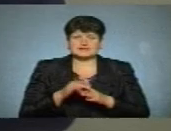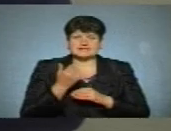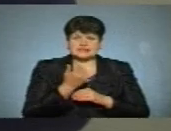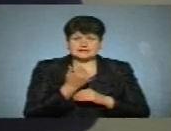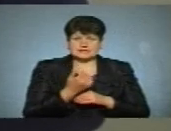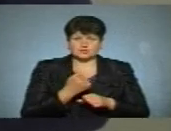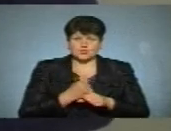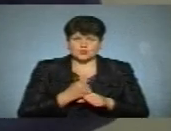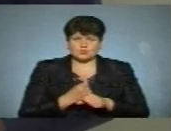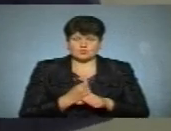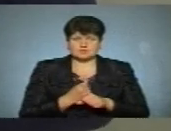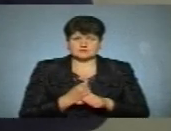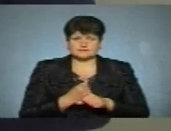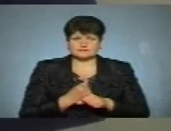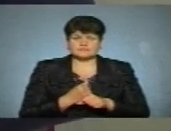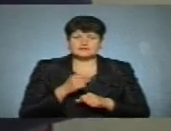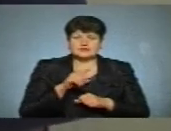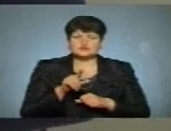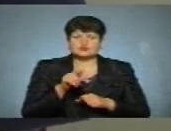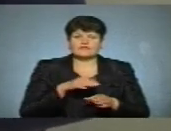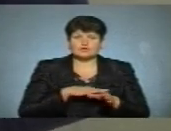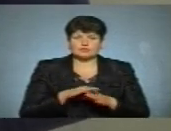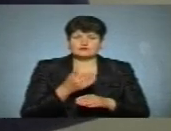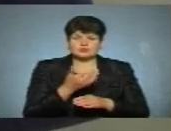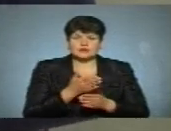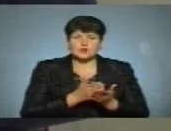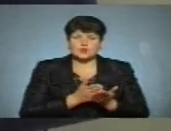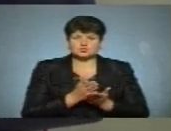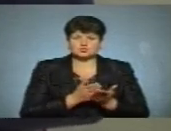так би мовити, роботу. Ну, то, що вони виконували, обслуговуючи